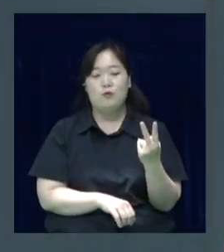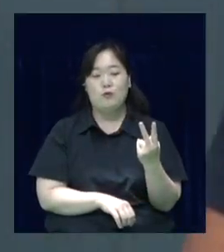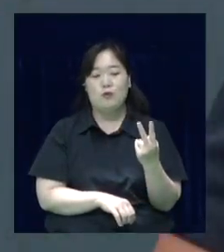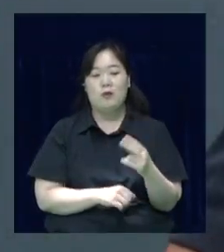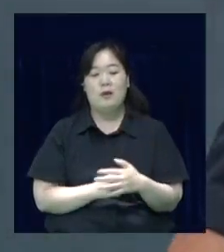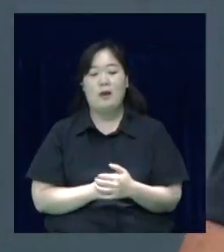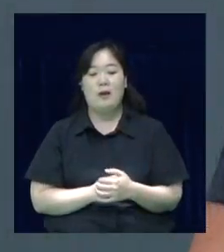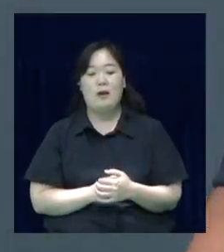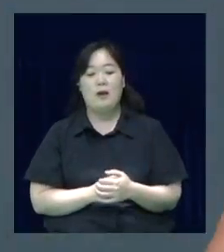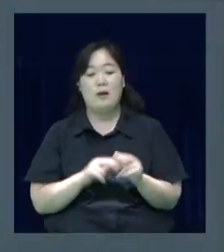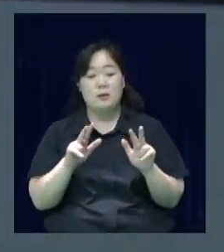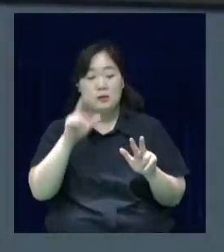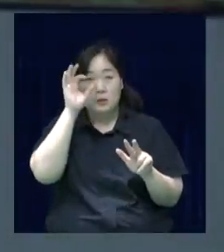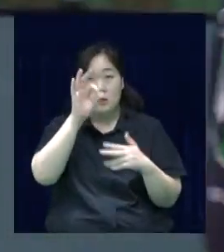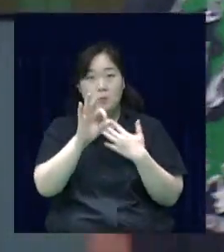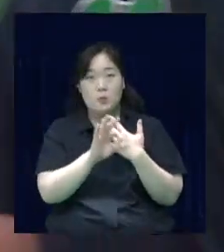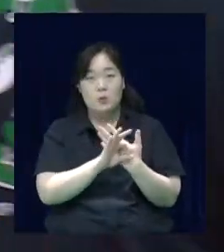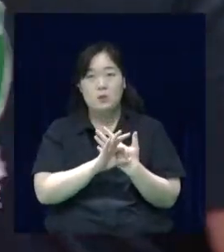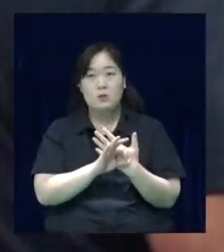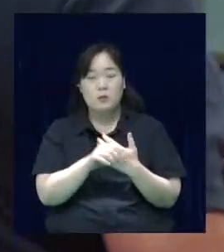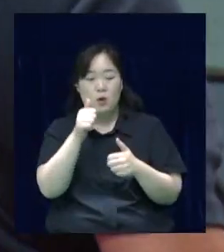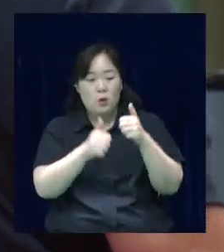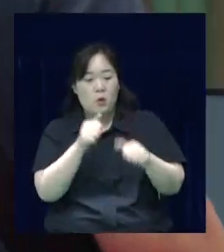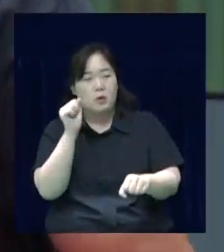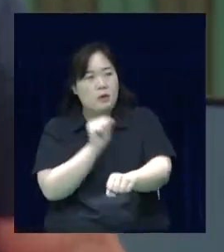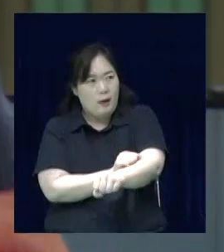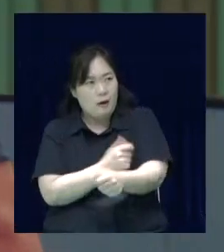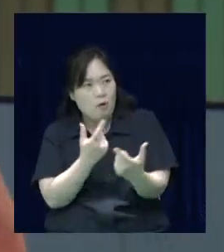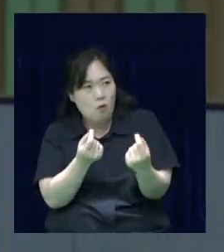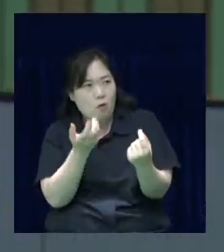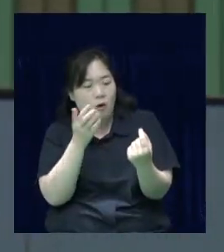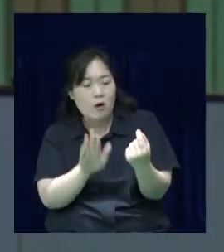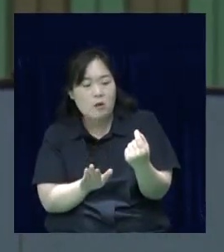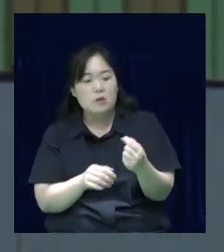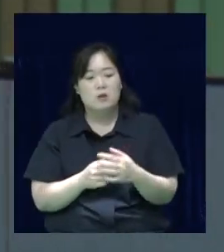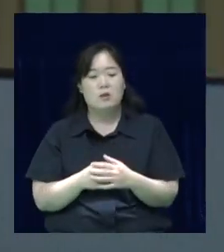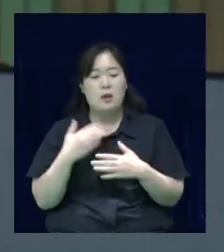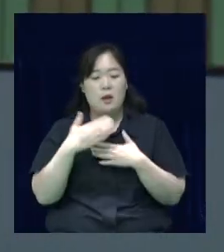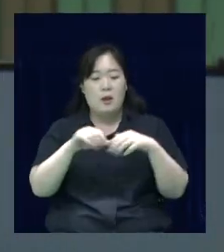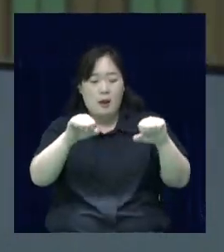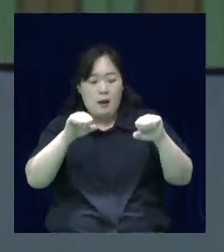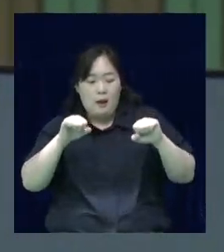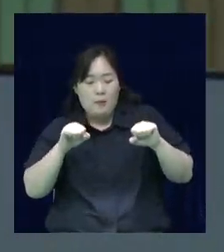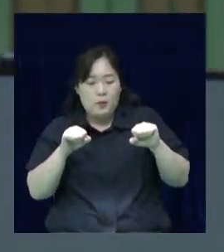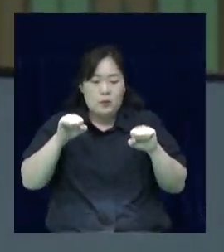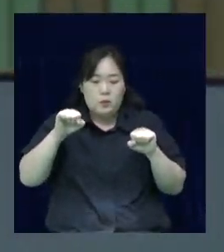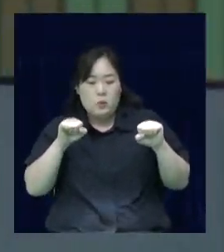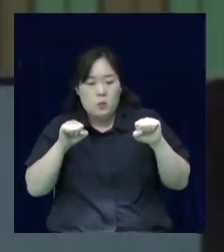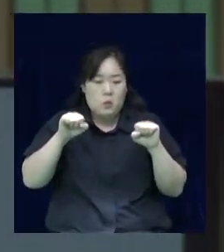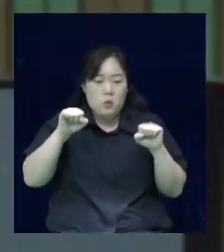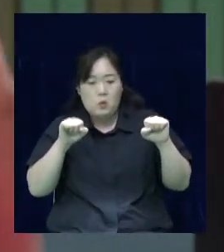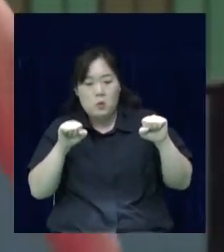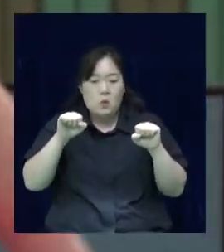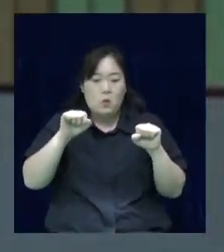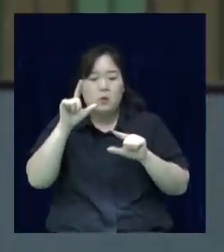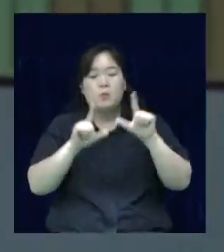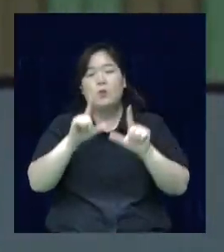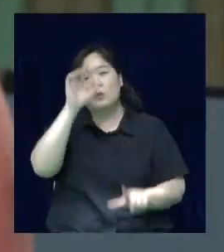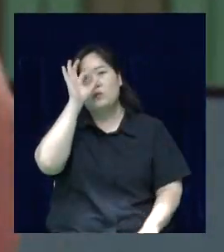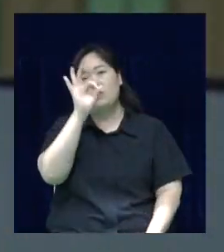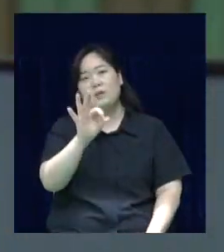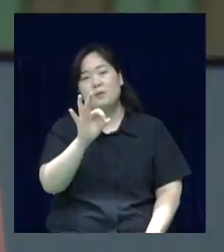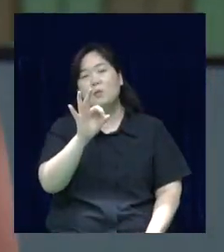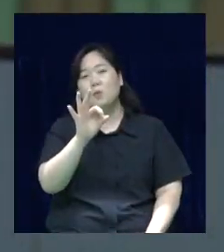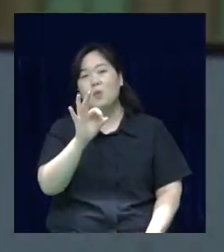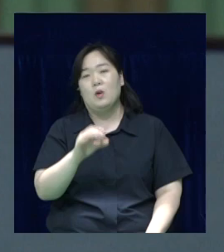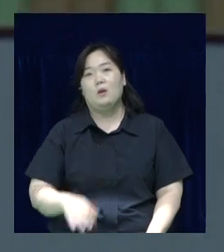이렇게 보시면 이렇게 경기를 잘했다고 봐지는데 네. 가슴 부분에서 약간 이렇게 요동치는 게 좀 보였거든요. 아, 그렇죠. 예, 그래서 우리가